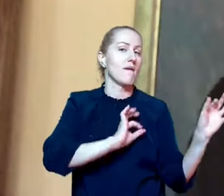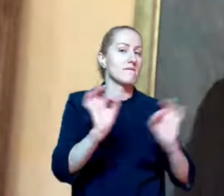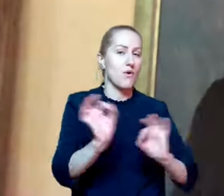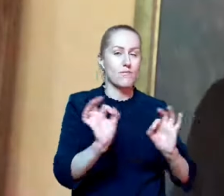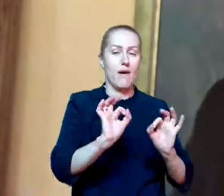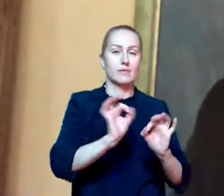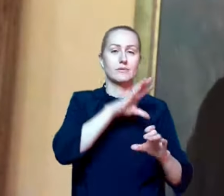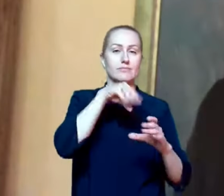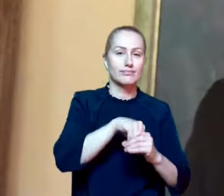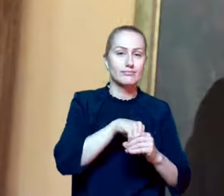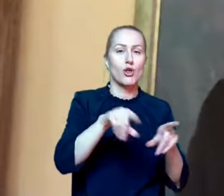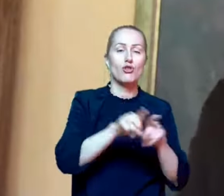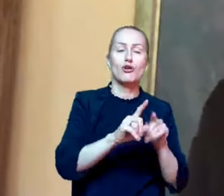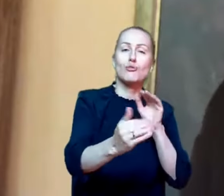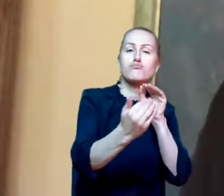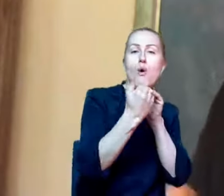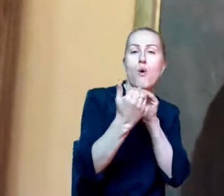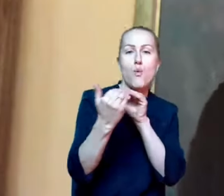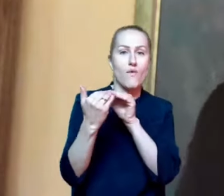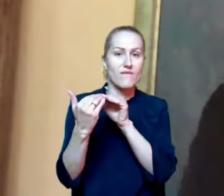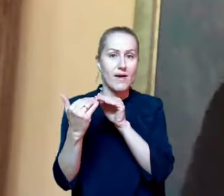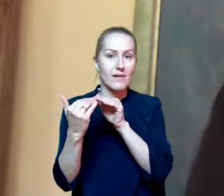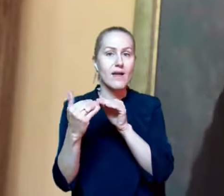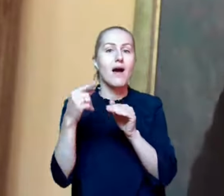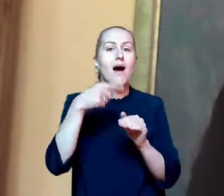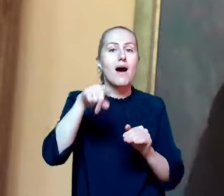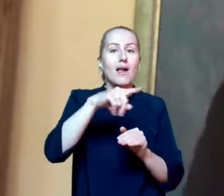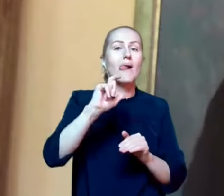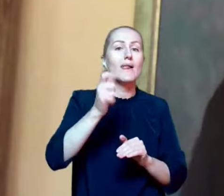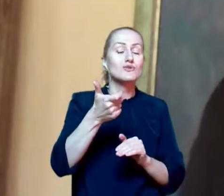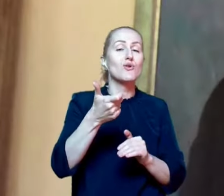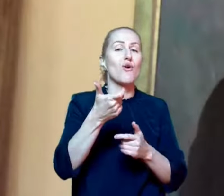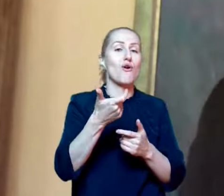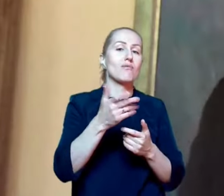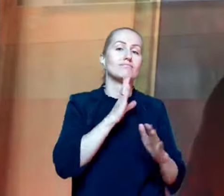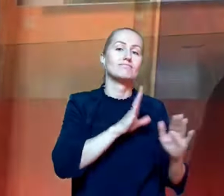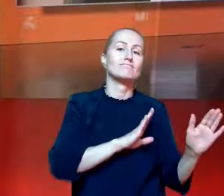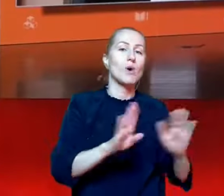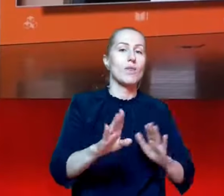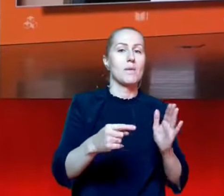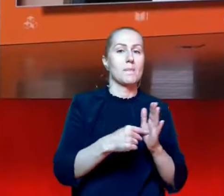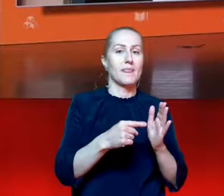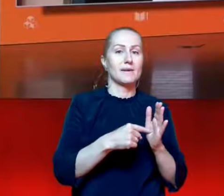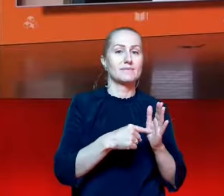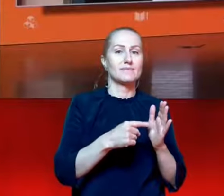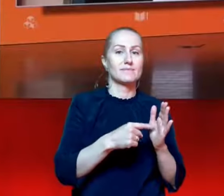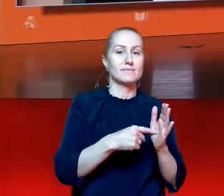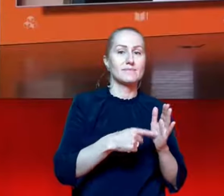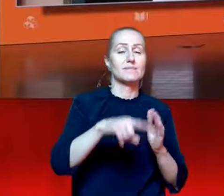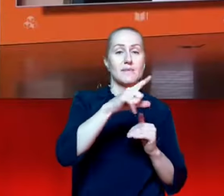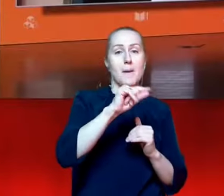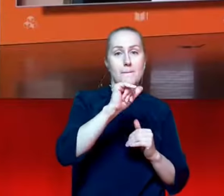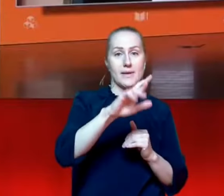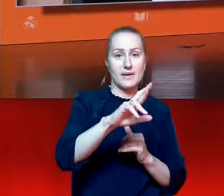informacje, znajdą się porównania prowadzone na zasadzie peer